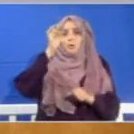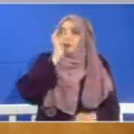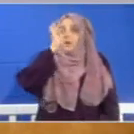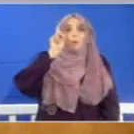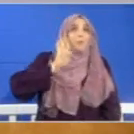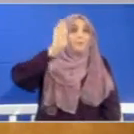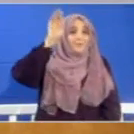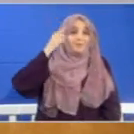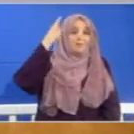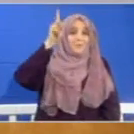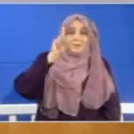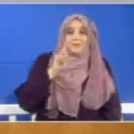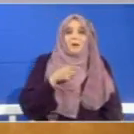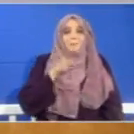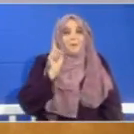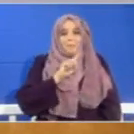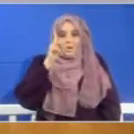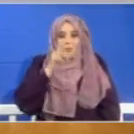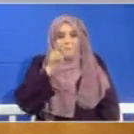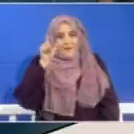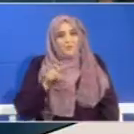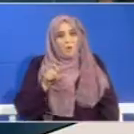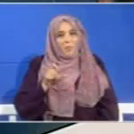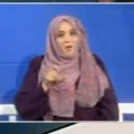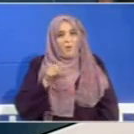تعالى. لكن لا يجوز لمخلوق